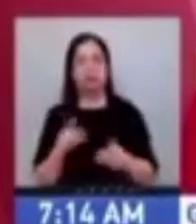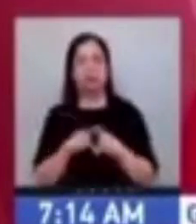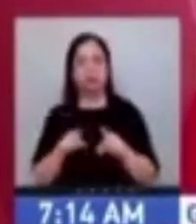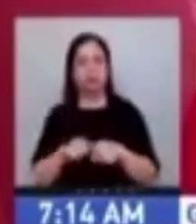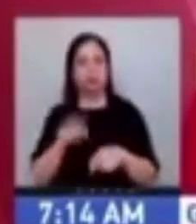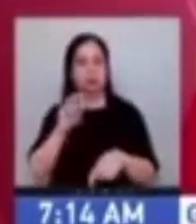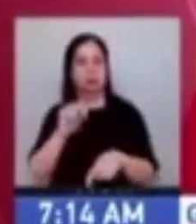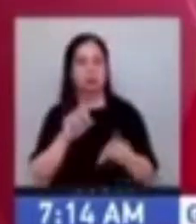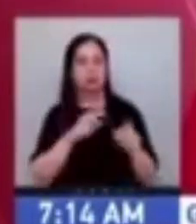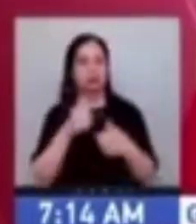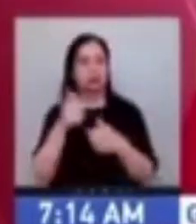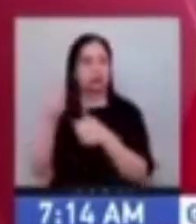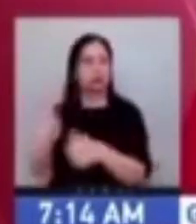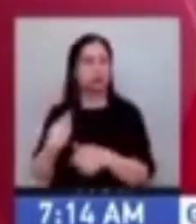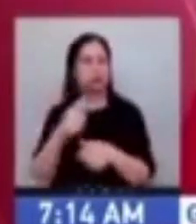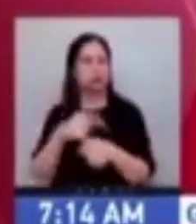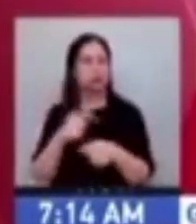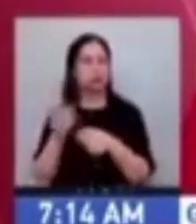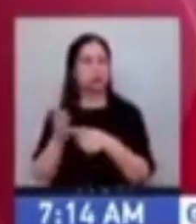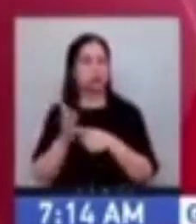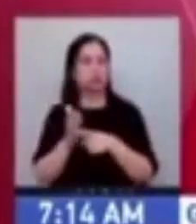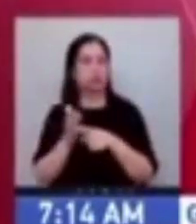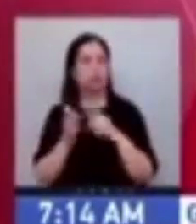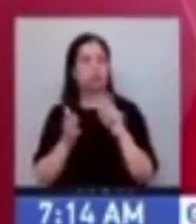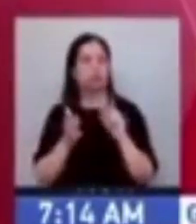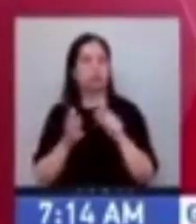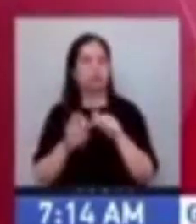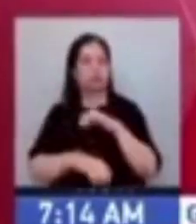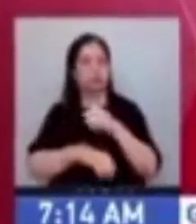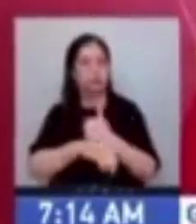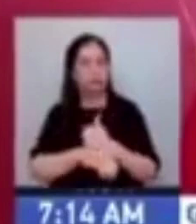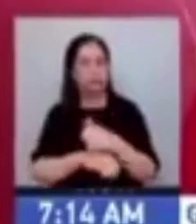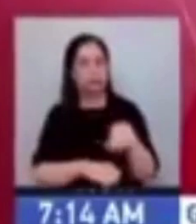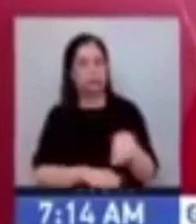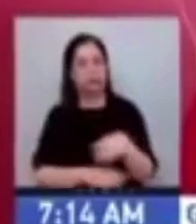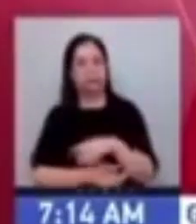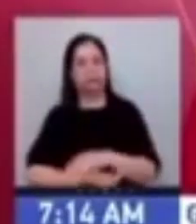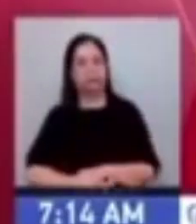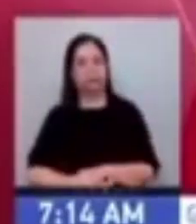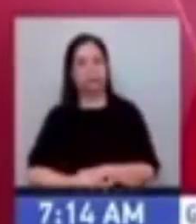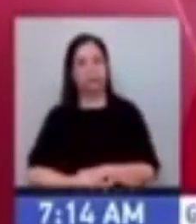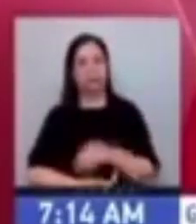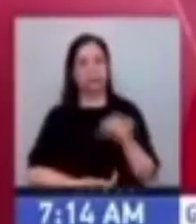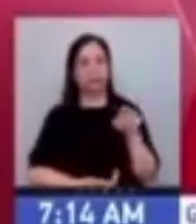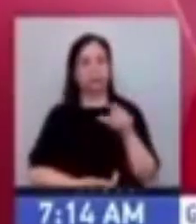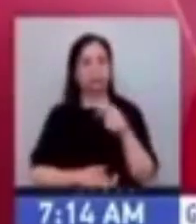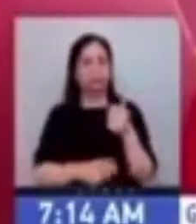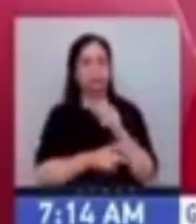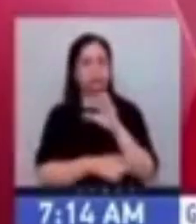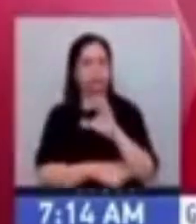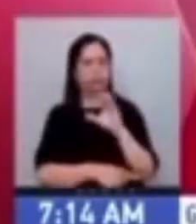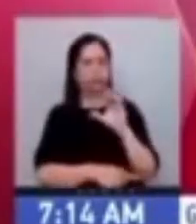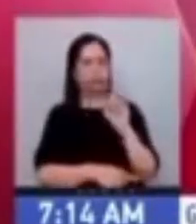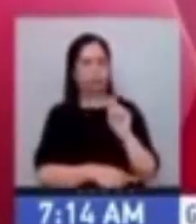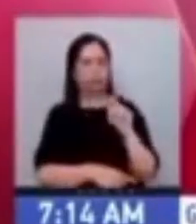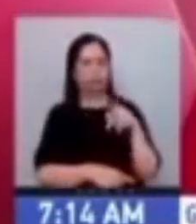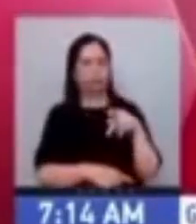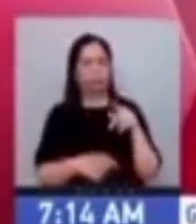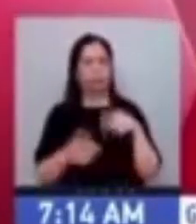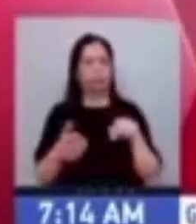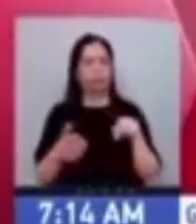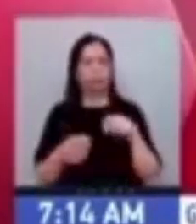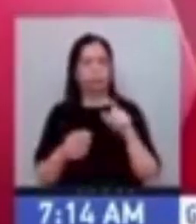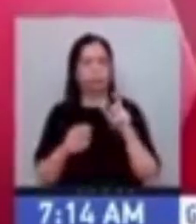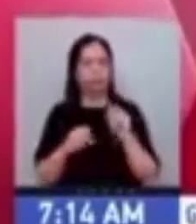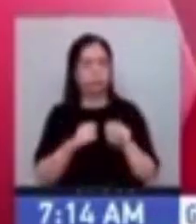sumunod kayo doon sa mga conditions na tinatakda ng CCT natin o conditional cash transfer natin para makatanggap kayo ng